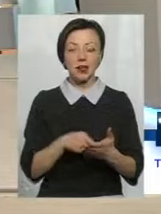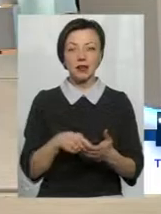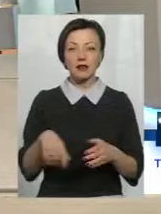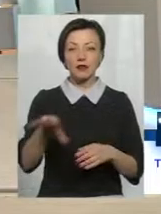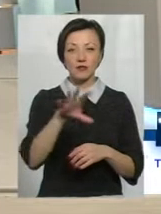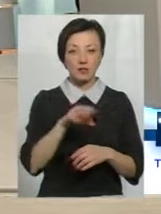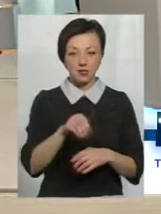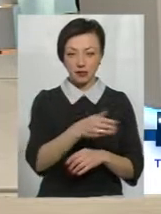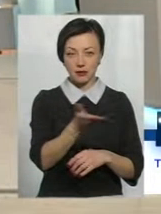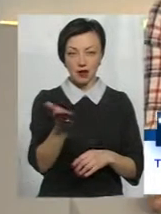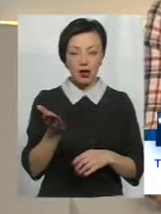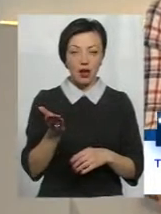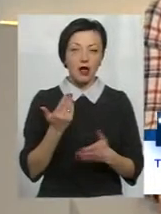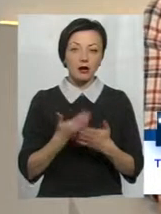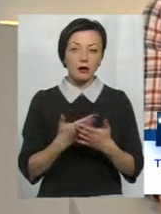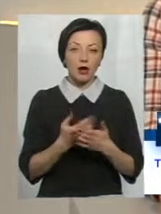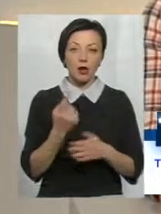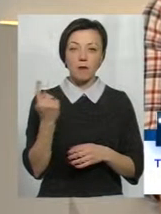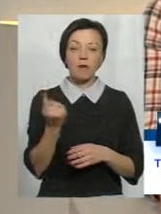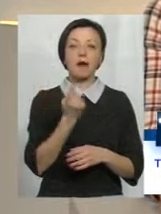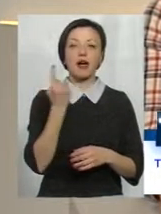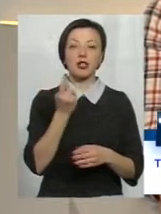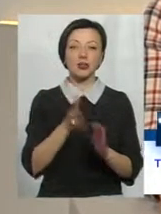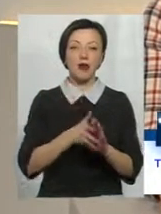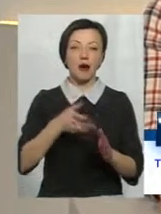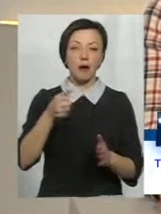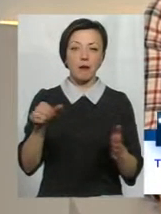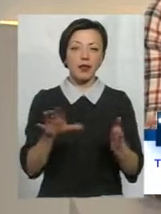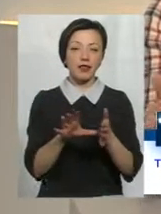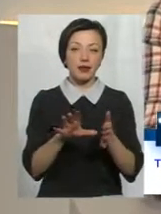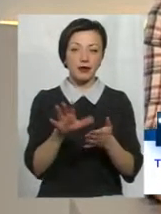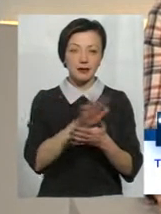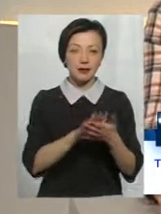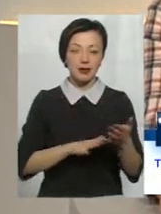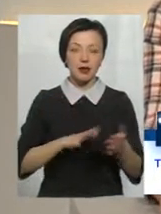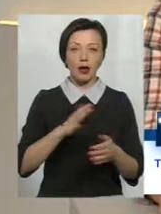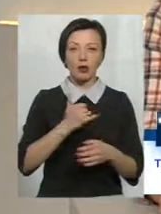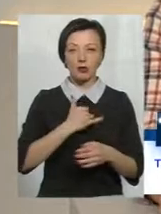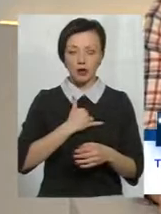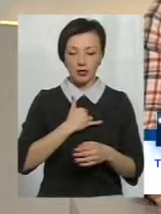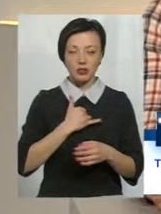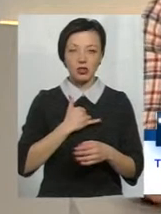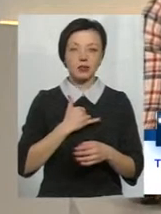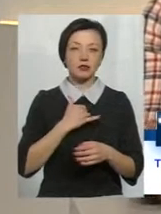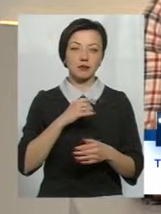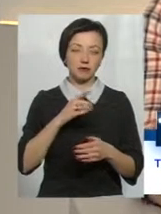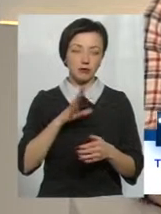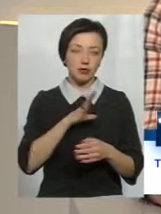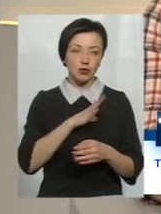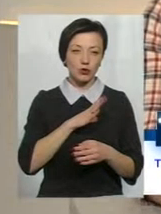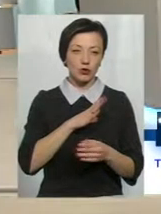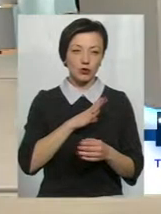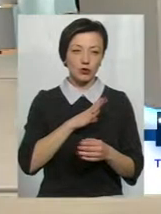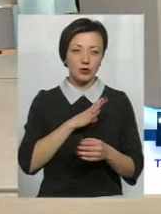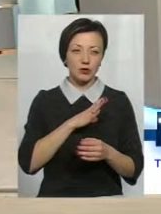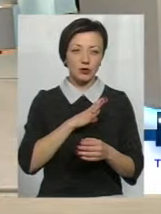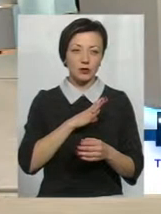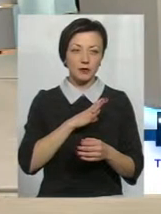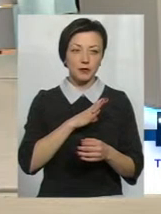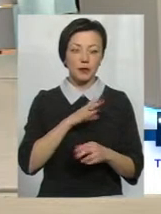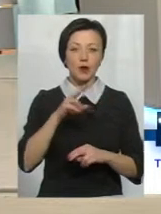всіх. До прикладу, однієї з перших петицій в нашій єдиній системі було, щоб